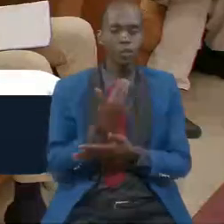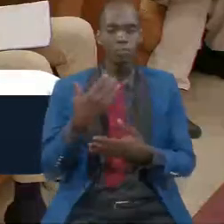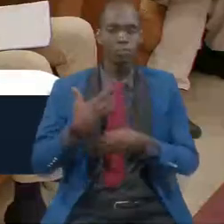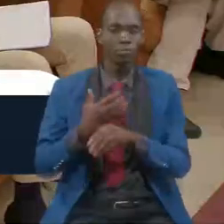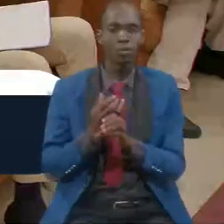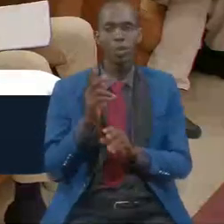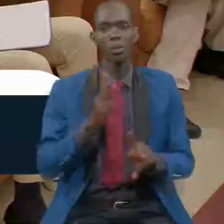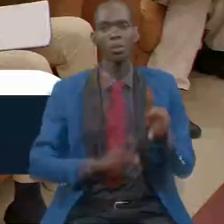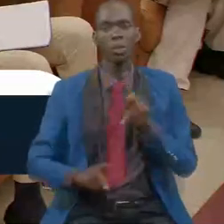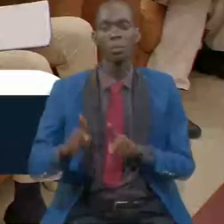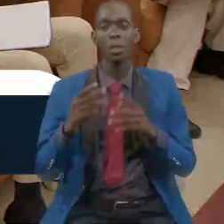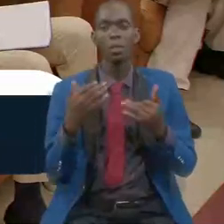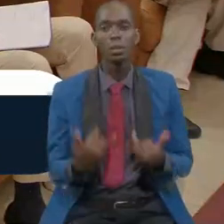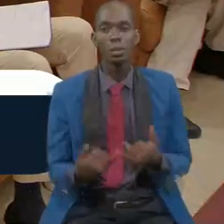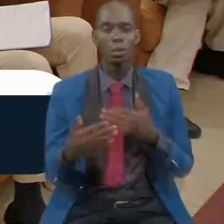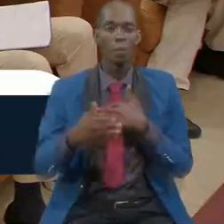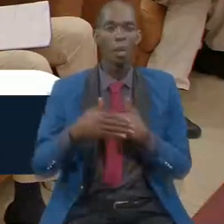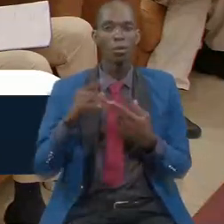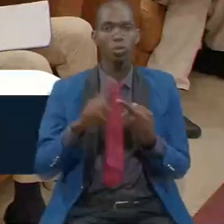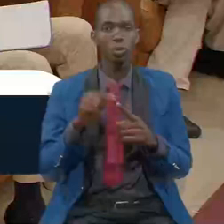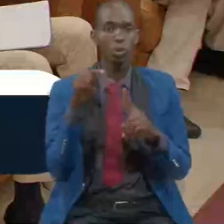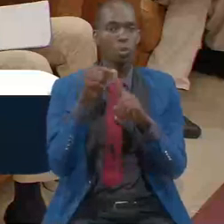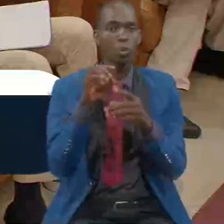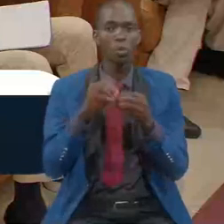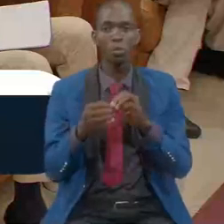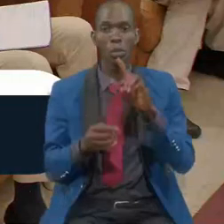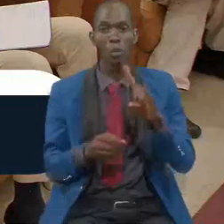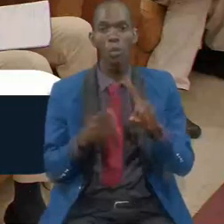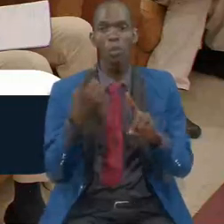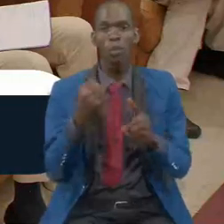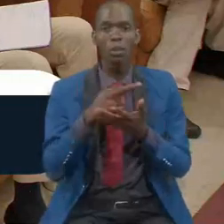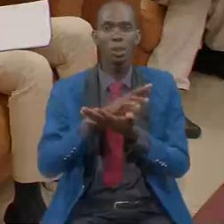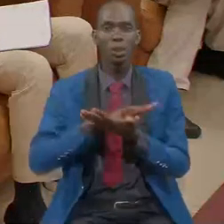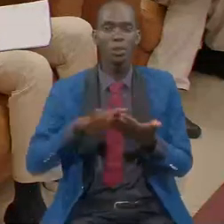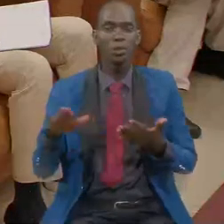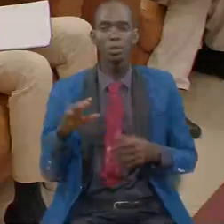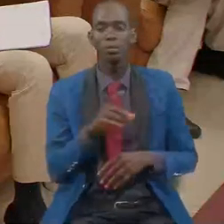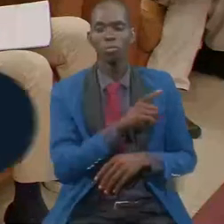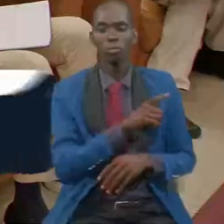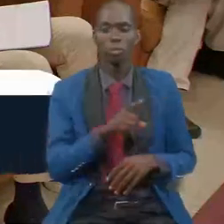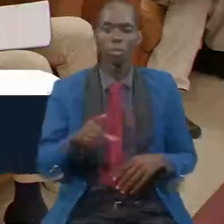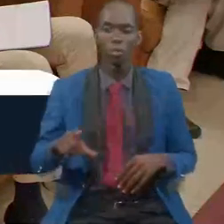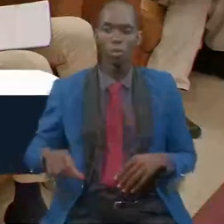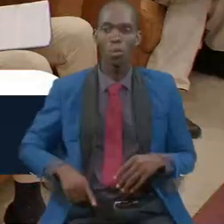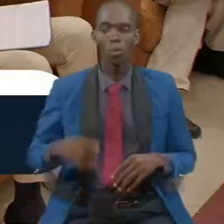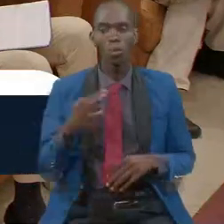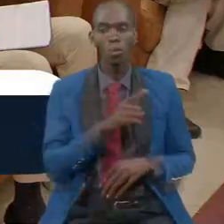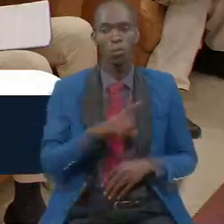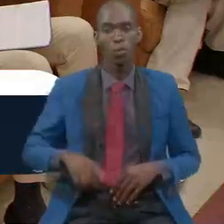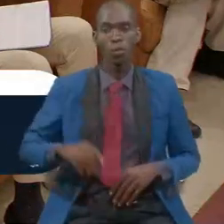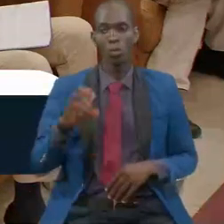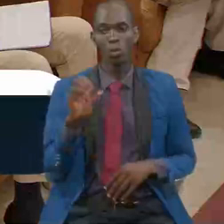régénérés. Nous allons au premier point qui est le juste Seigneur des